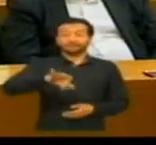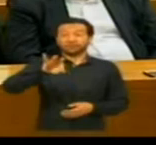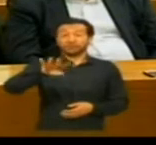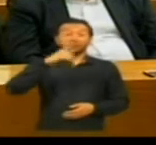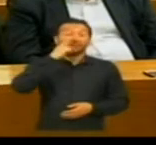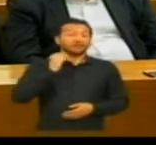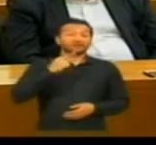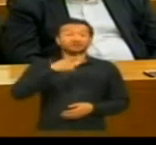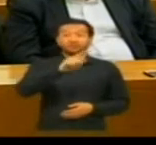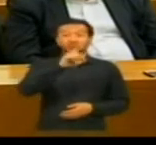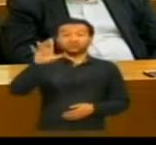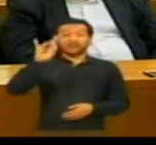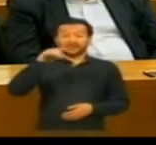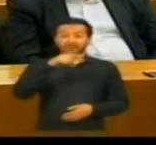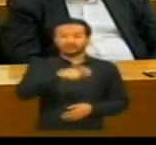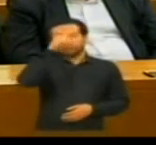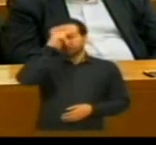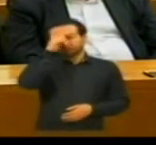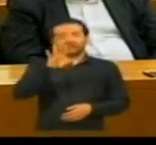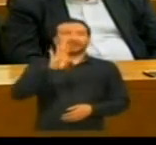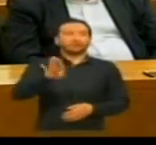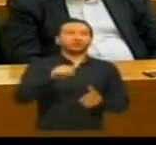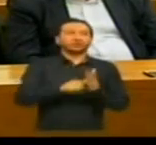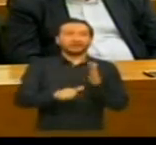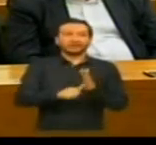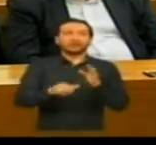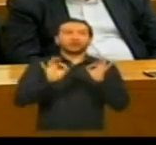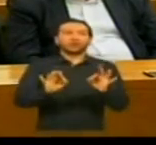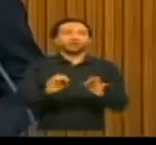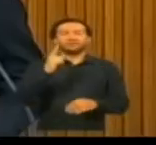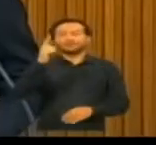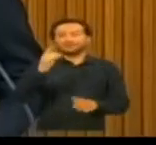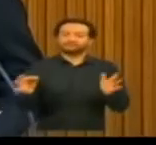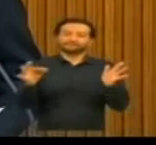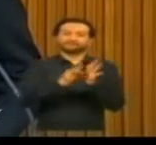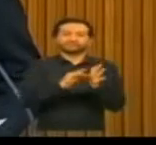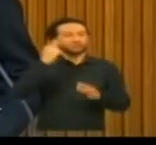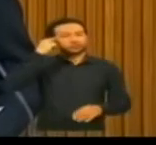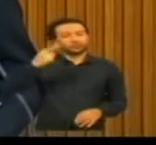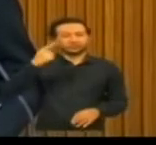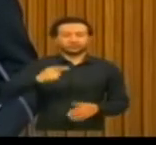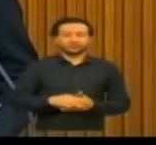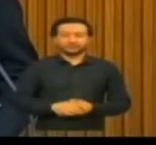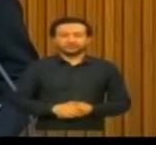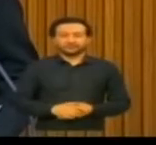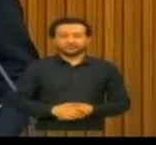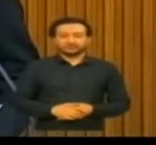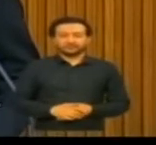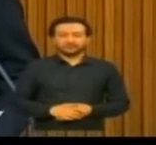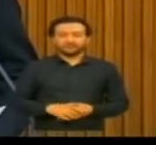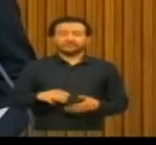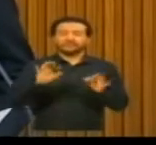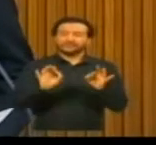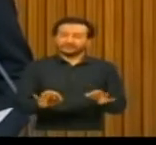14 Mayıs 1950'yi Türk demokrasi tarihinde önemli bir milat noktası olarak görüyoruz. Ve